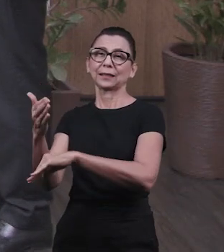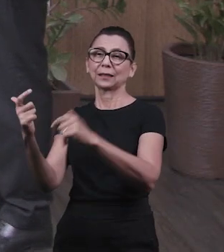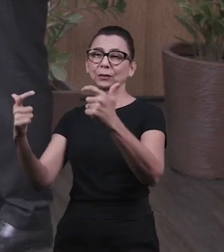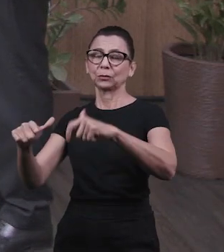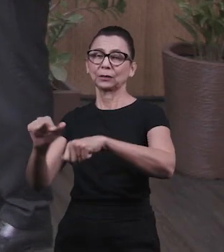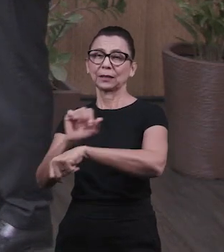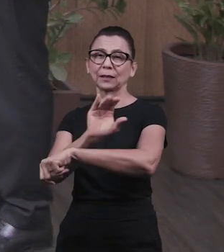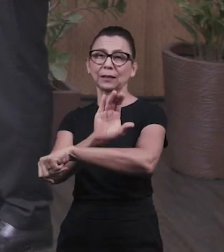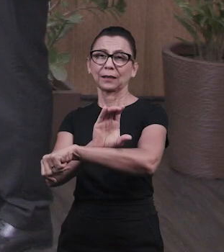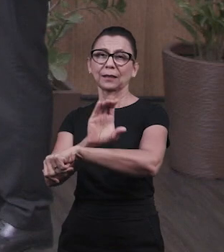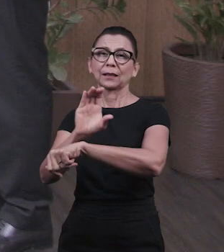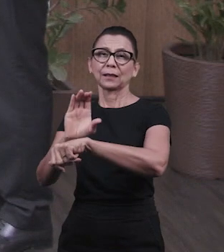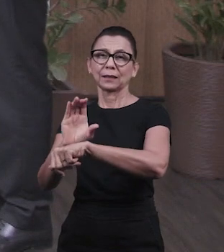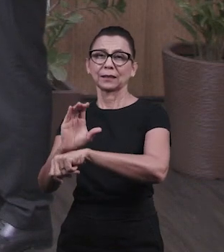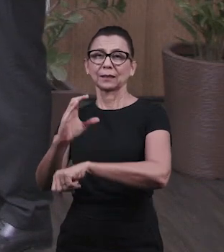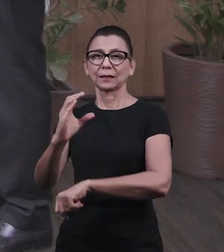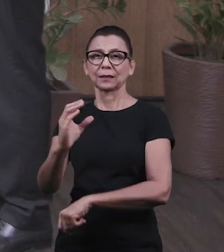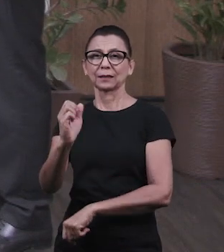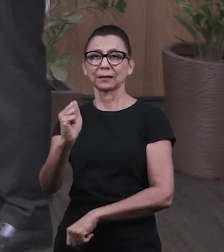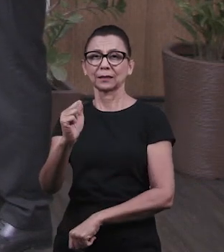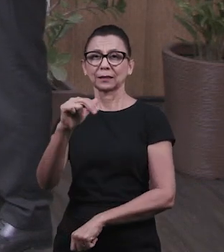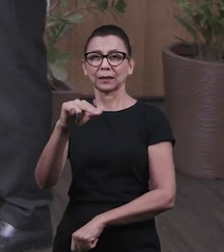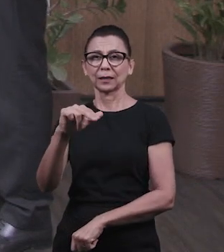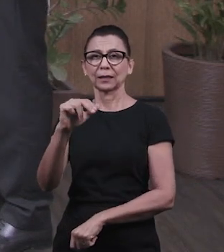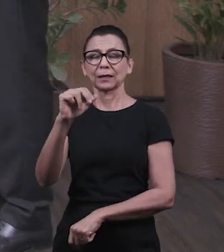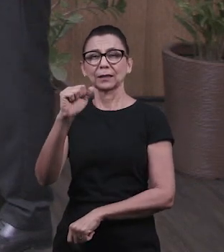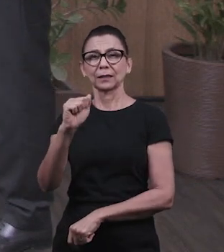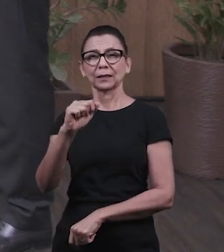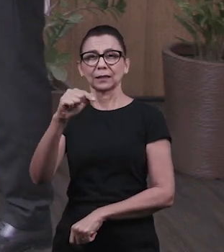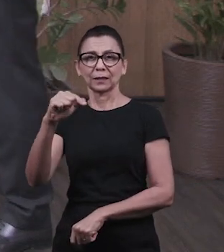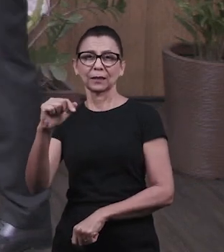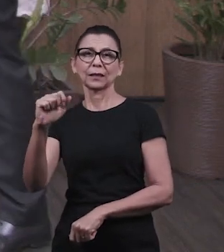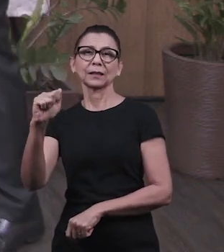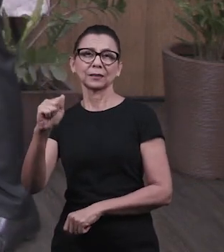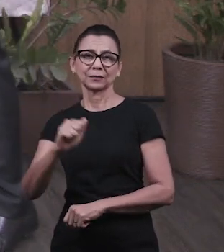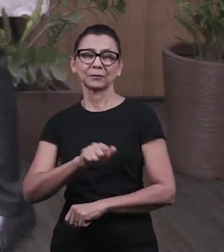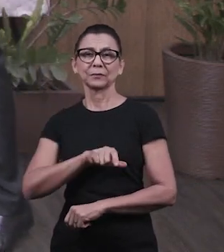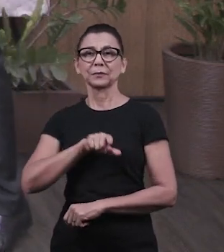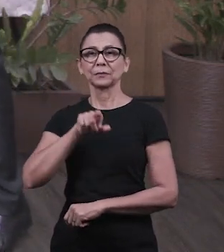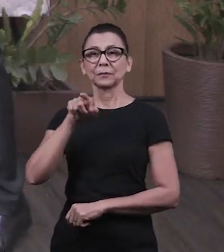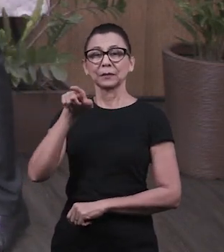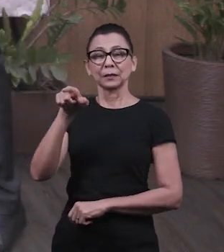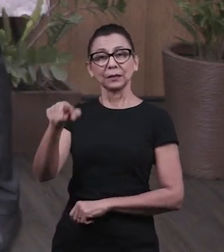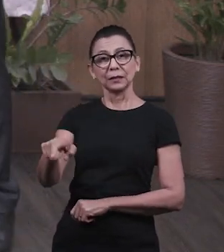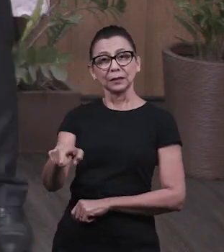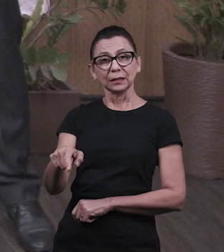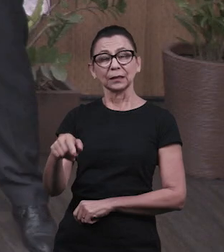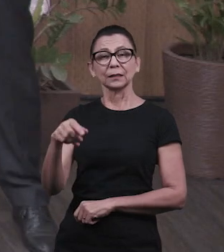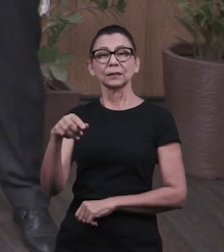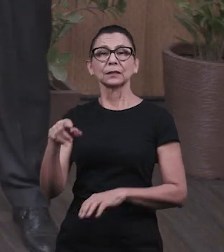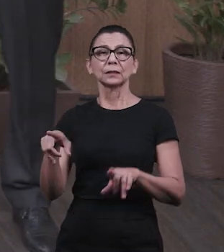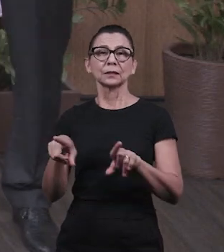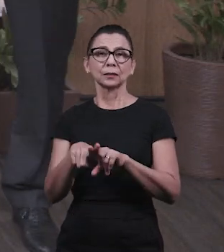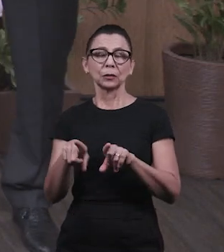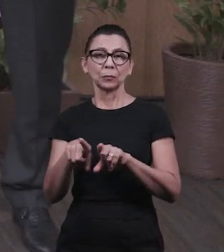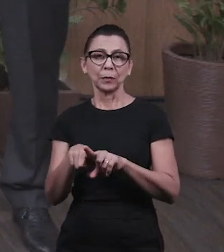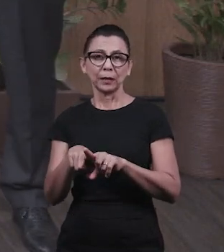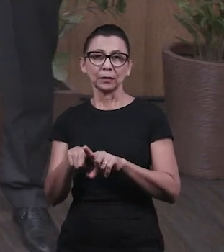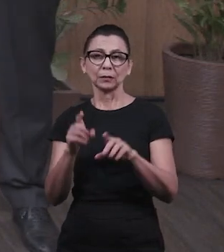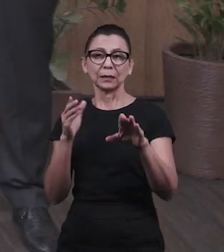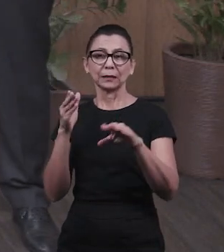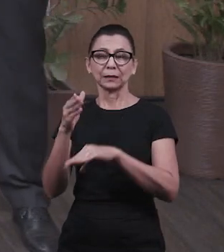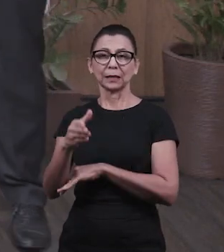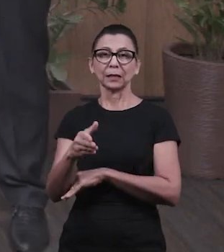они имели чудесное переживание, когда стены Иерихона пали перед